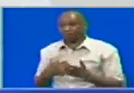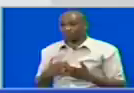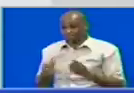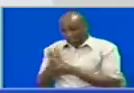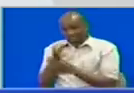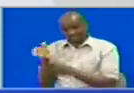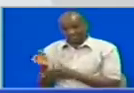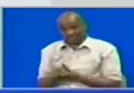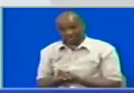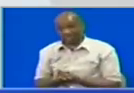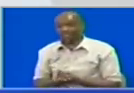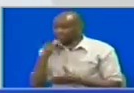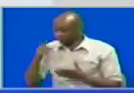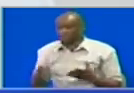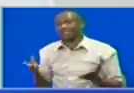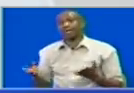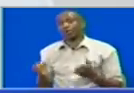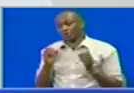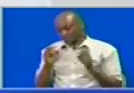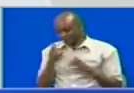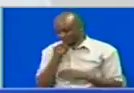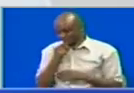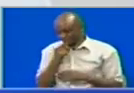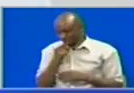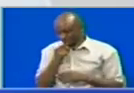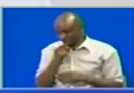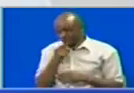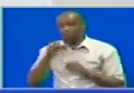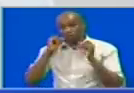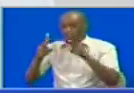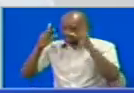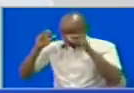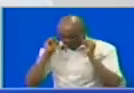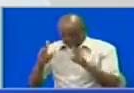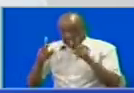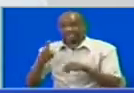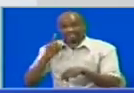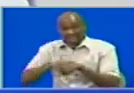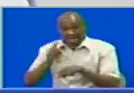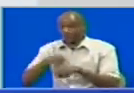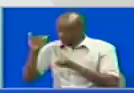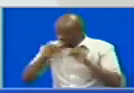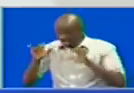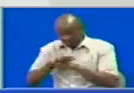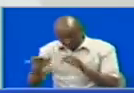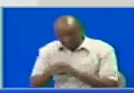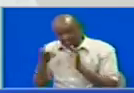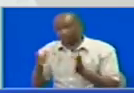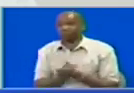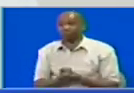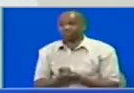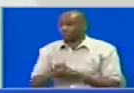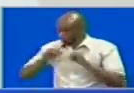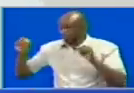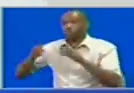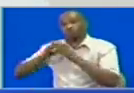final ya BP Top 8. Nikamuelezea sawa. Akamwambia tafuta clearance yako kwa klabu na